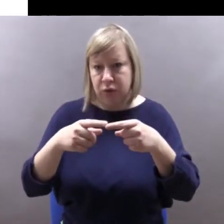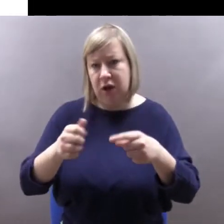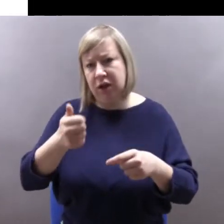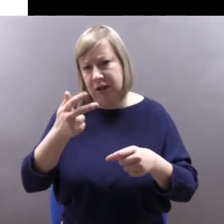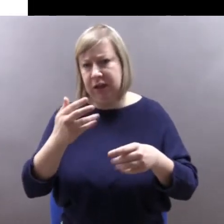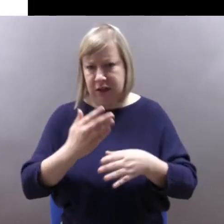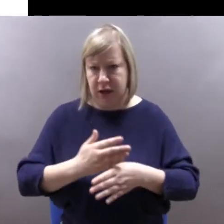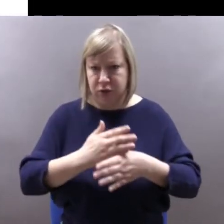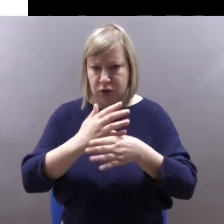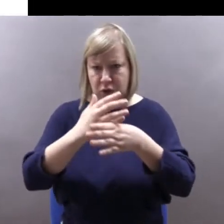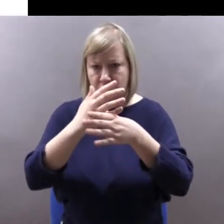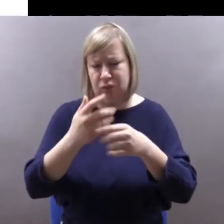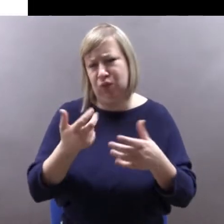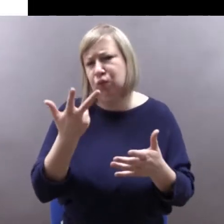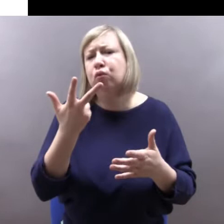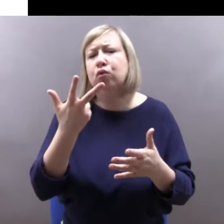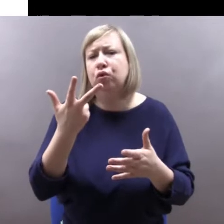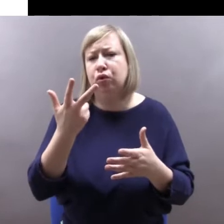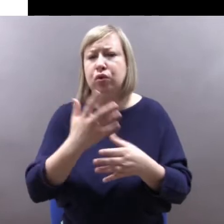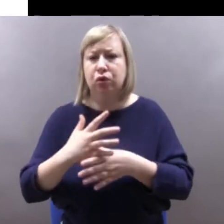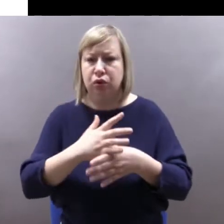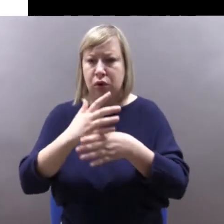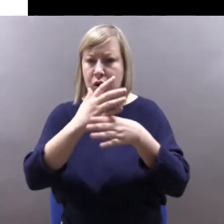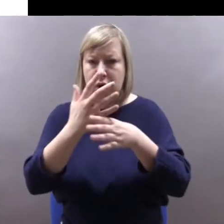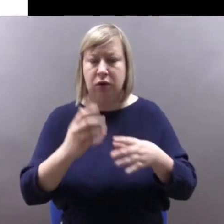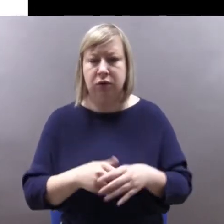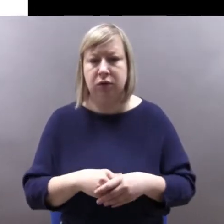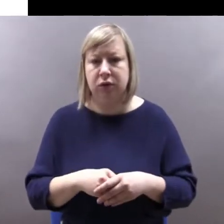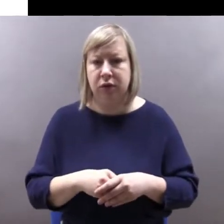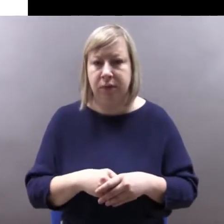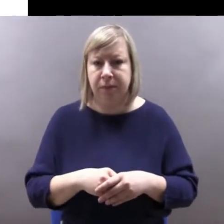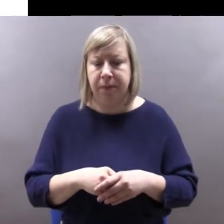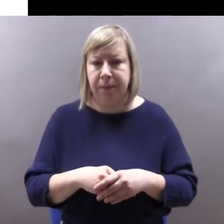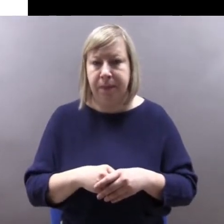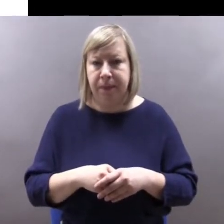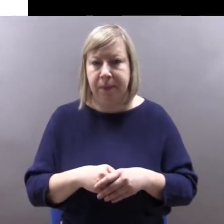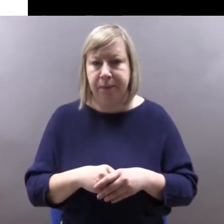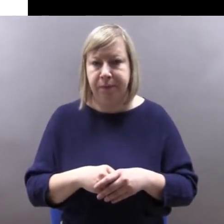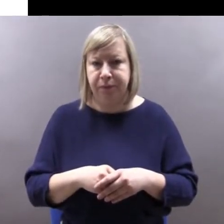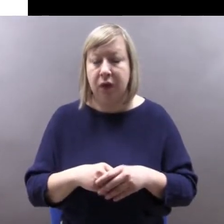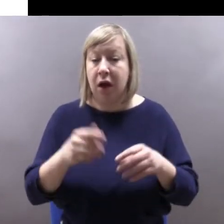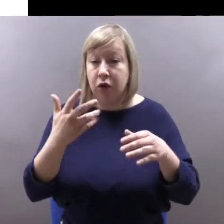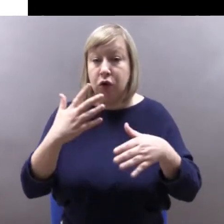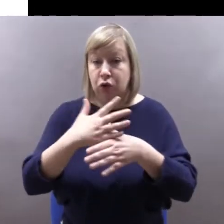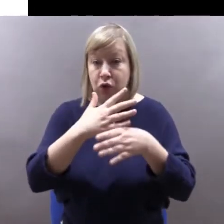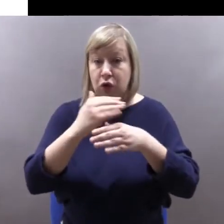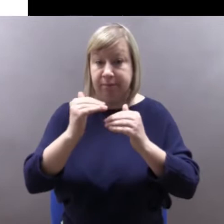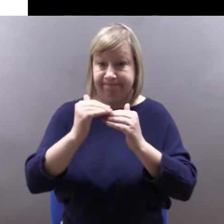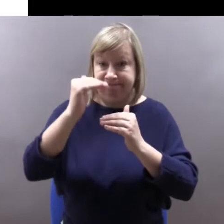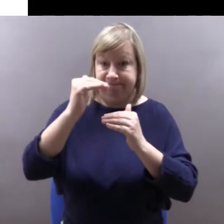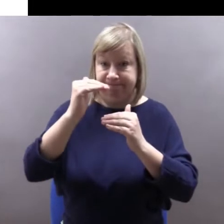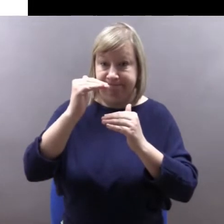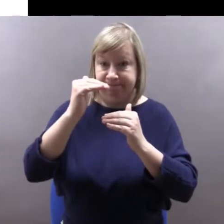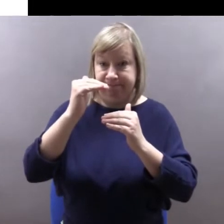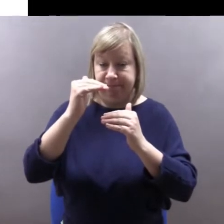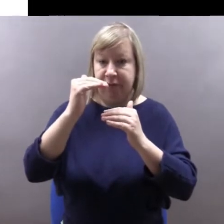schodów i to pomieszczenie jest na tyle małe, że nie dało rady zastosować tutaj rampy,